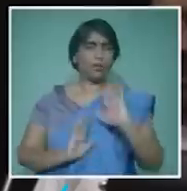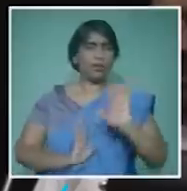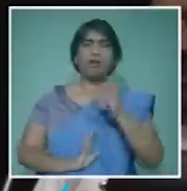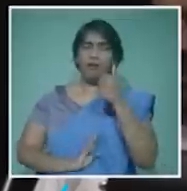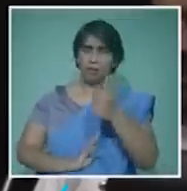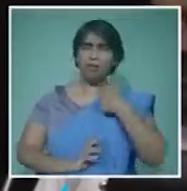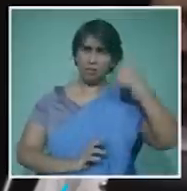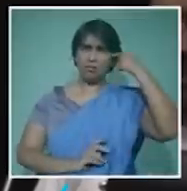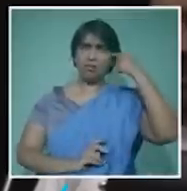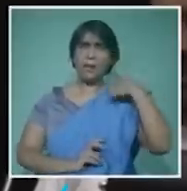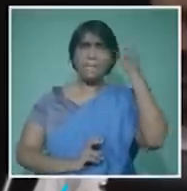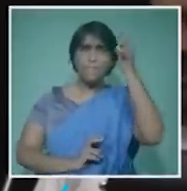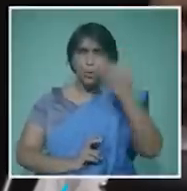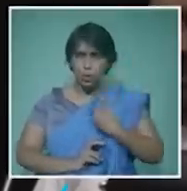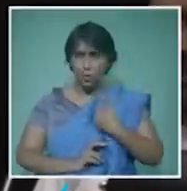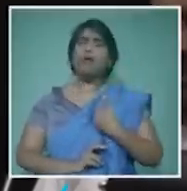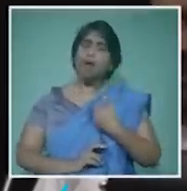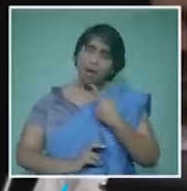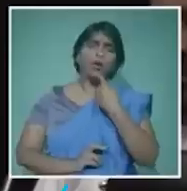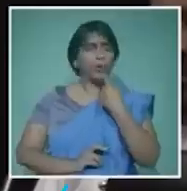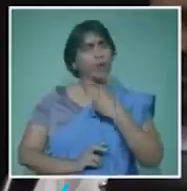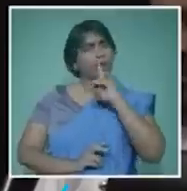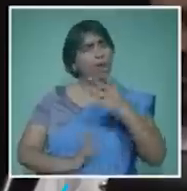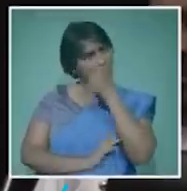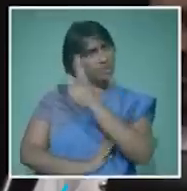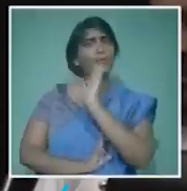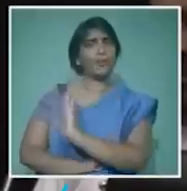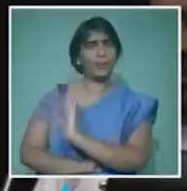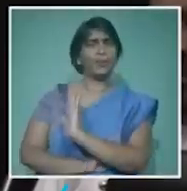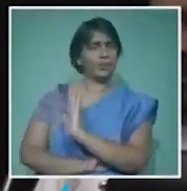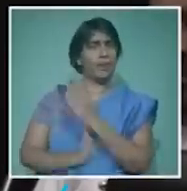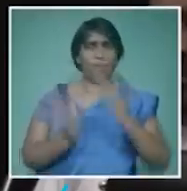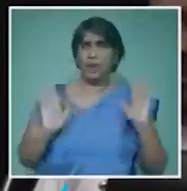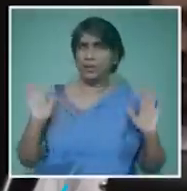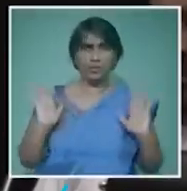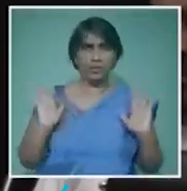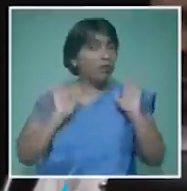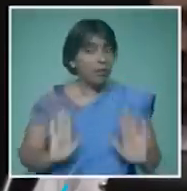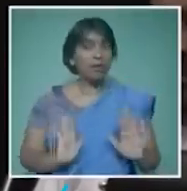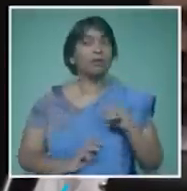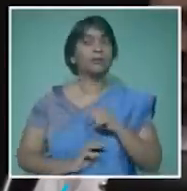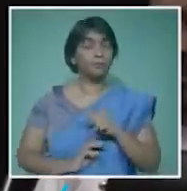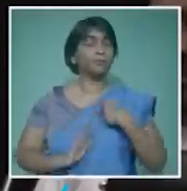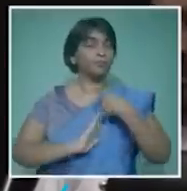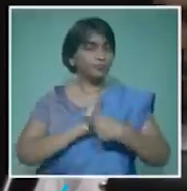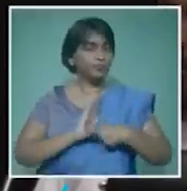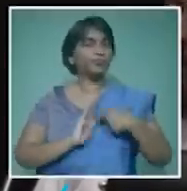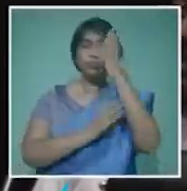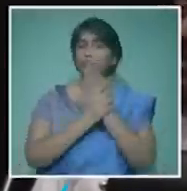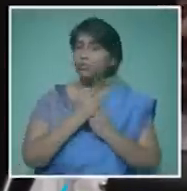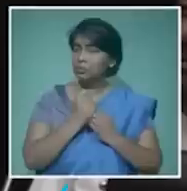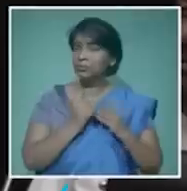නැහැ. ඔහු හිතනවා නම් ඔහු මන්දබුද්ධිකයෙක් කියලා ඔහු මන්දබුද්ධිකයෙක් කියාගන්න ඒ අයිතියත් අපි දෙනවා. ඒකට අපි බාධා කරන්නේ නැහැ. හැබැයි මේ අපේ රටේ තියෙන